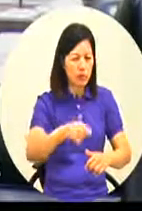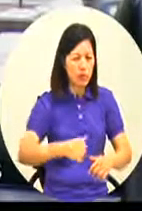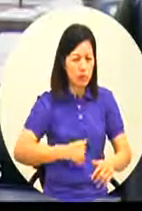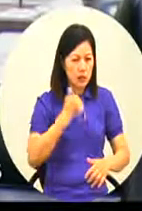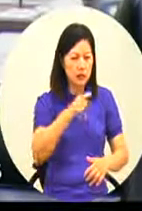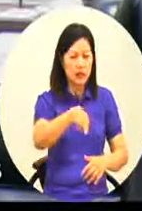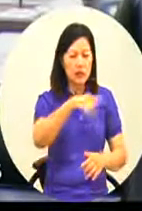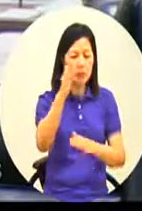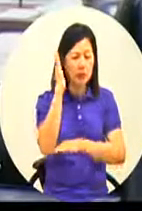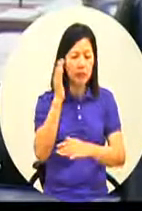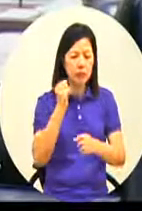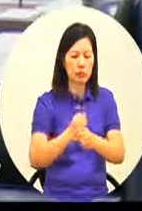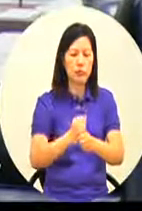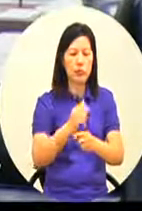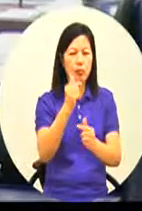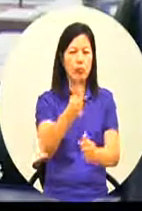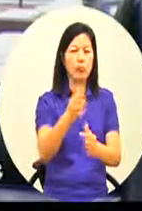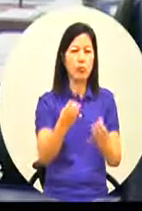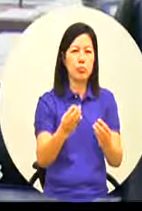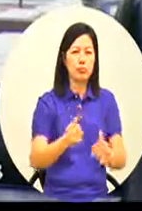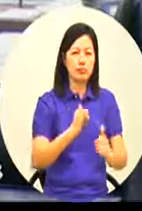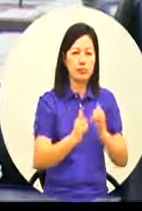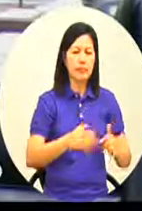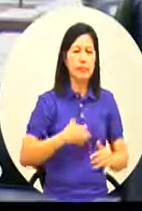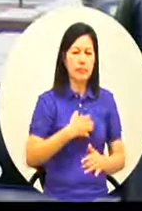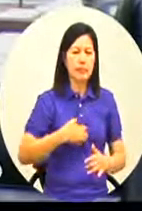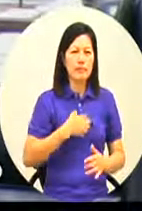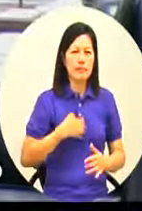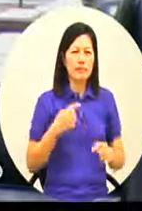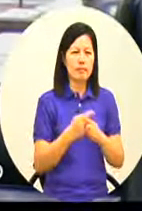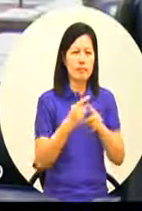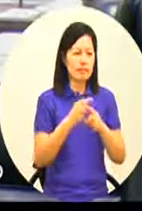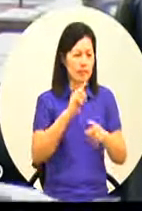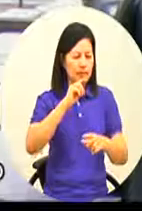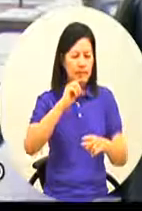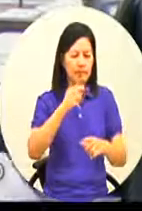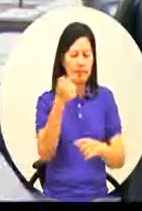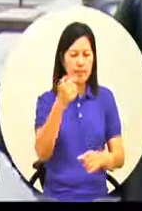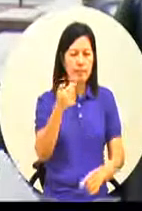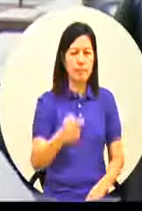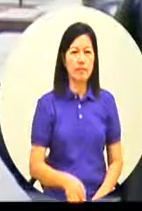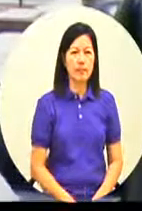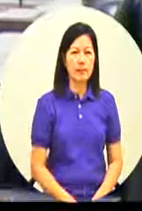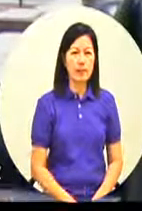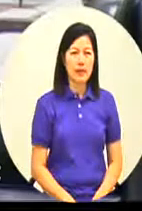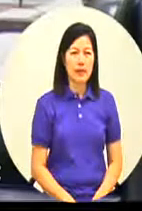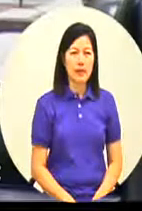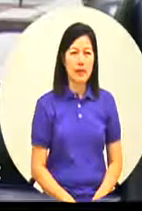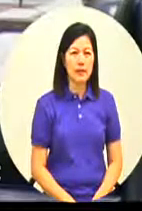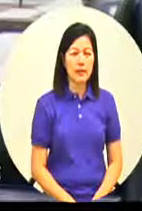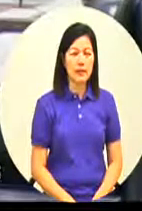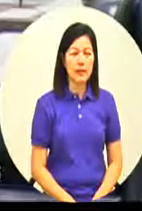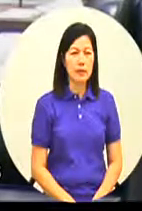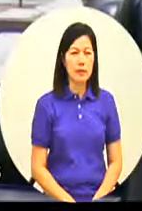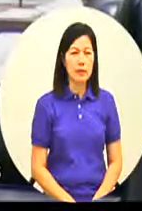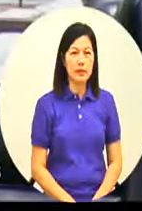到，大部分民众 complain 的声浪非常非常的大，那怎么会这样嘞？你现在到那